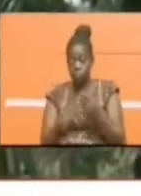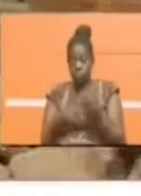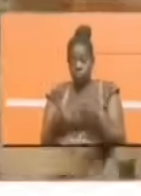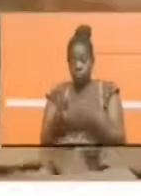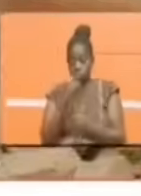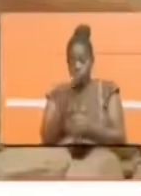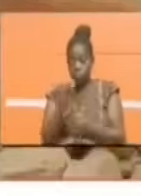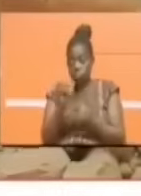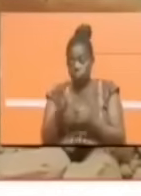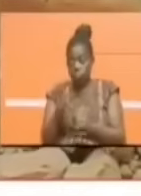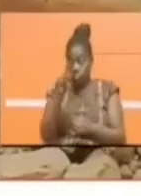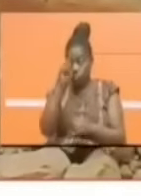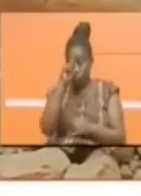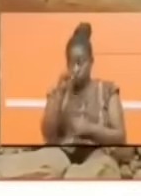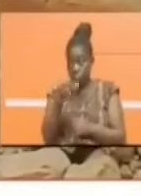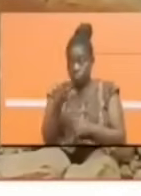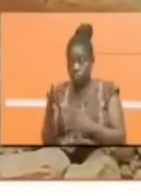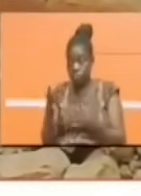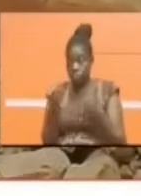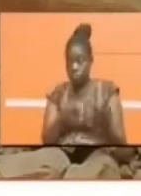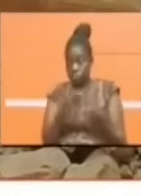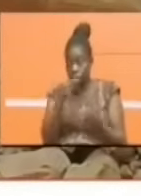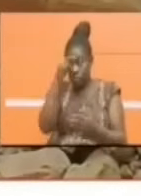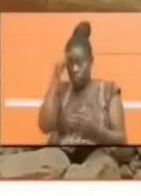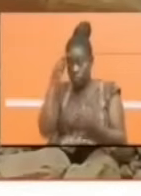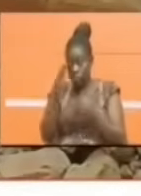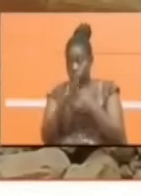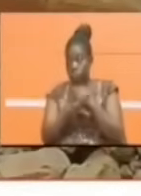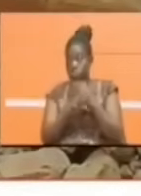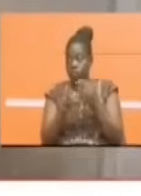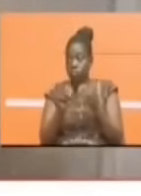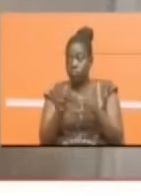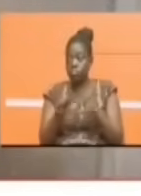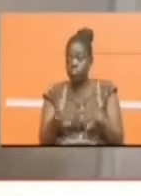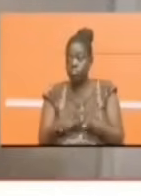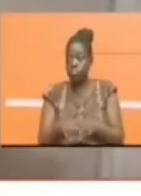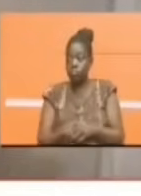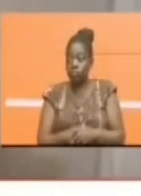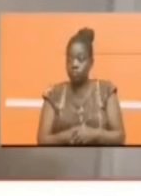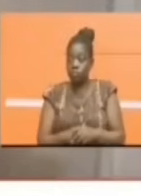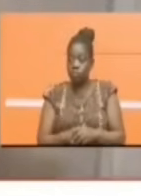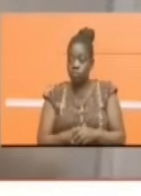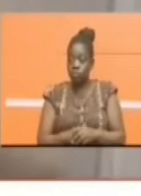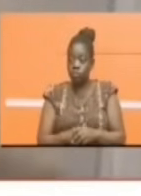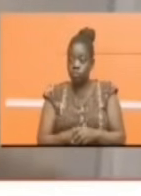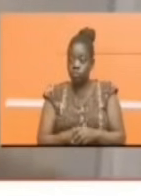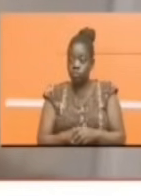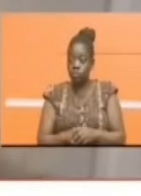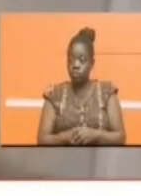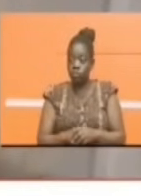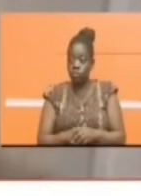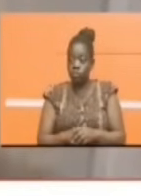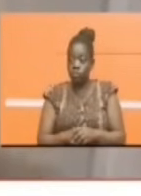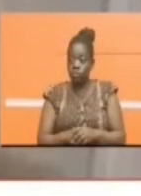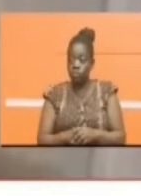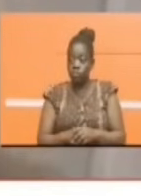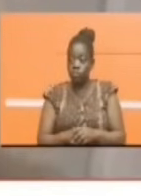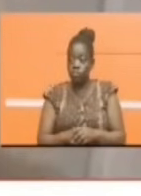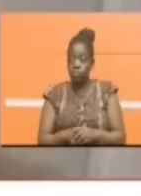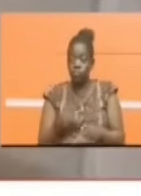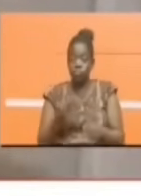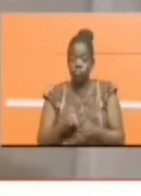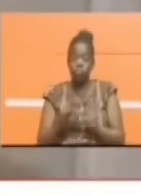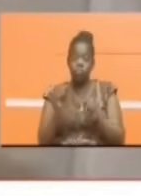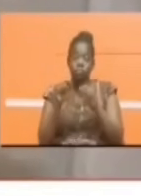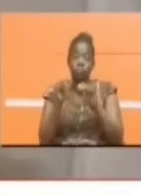kuno kyokka yaleetebwako n'ekigendererwa eky'okubba ettaka tasulangako wano okujjako lw'abazze